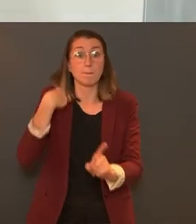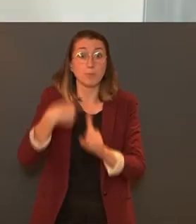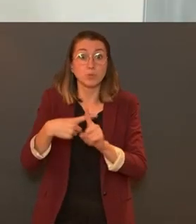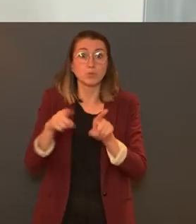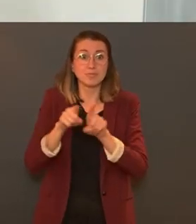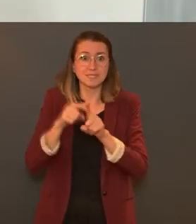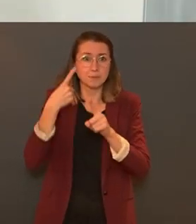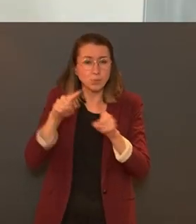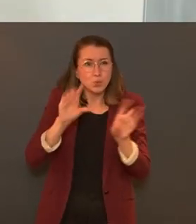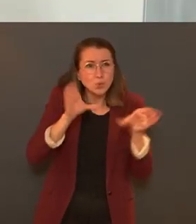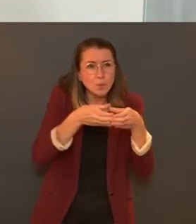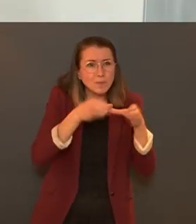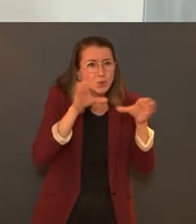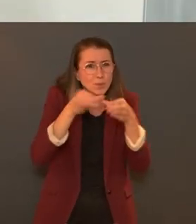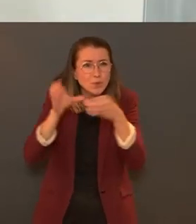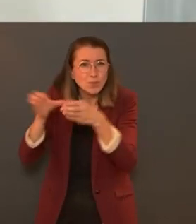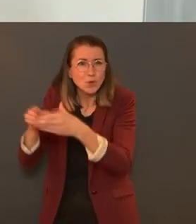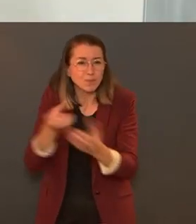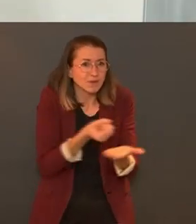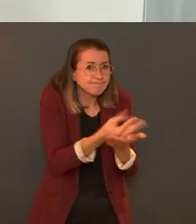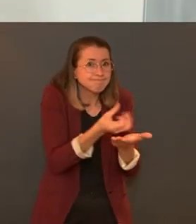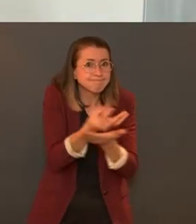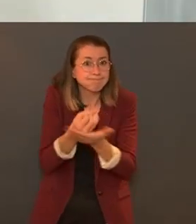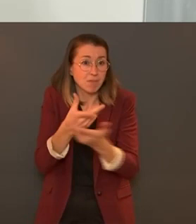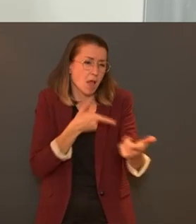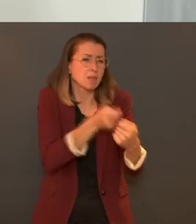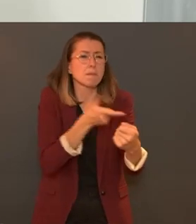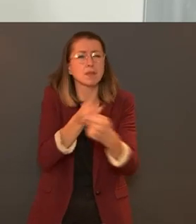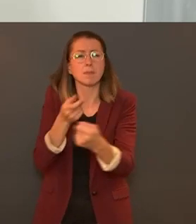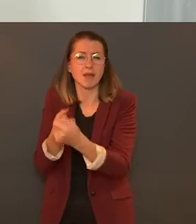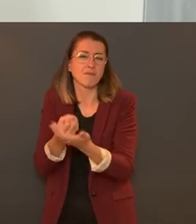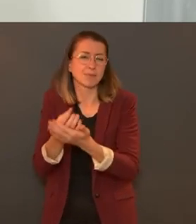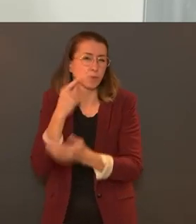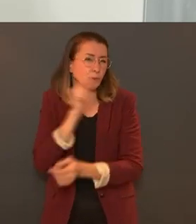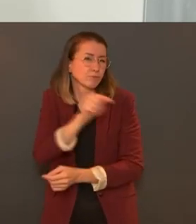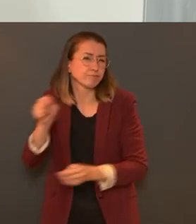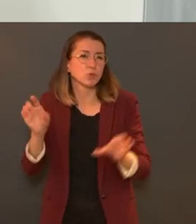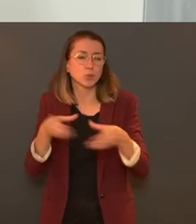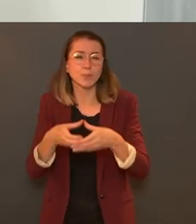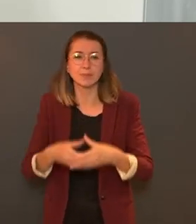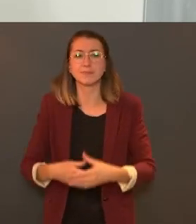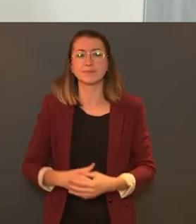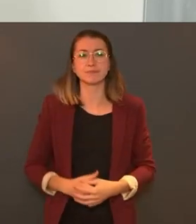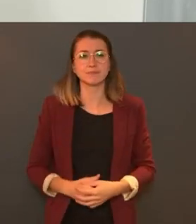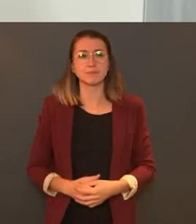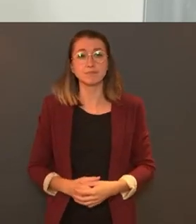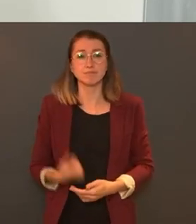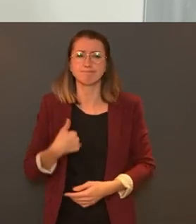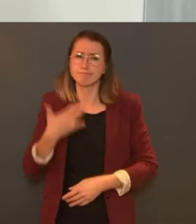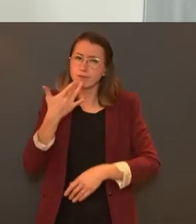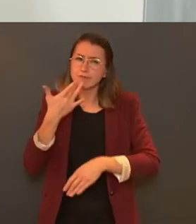messages beaucoup plus ciblés. Je souhaite également lancer ici un appel à ce qu'on appelle les leaders